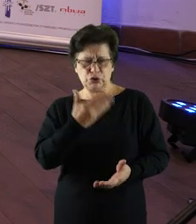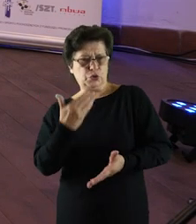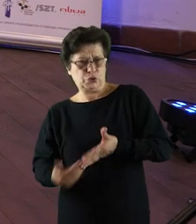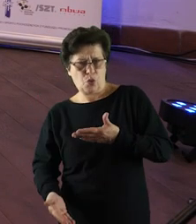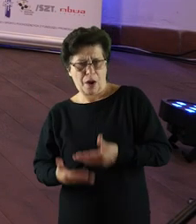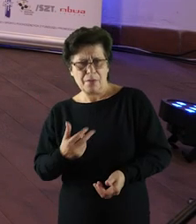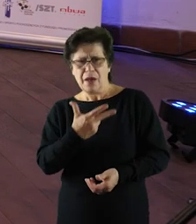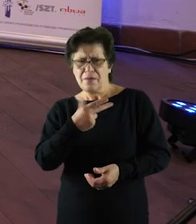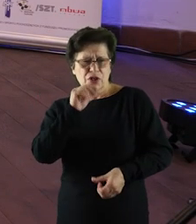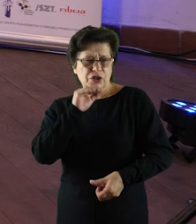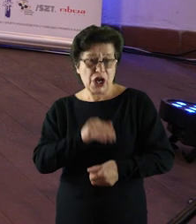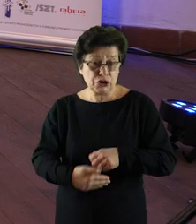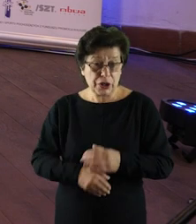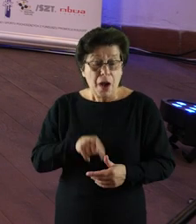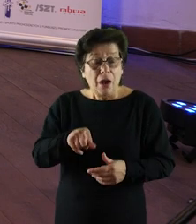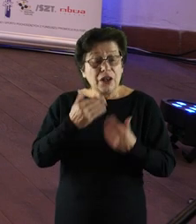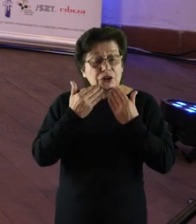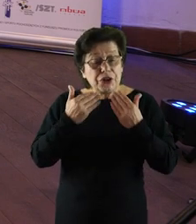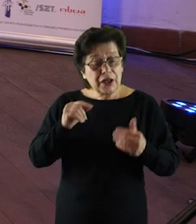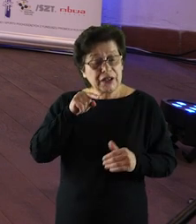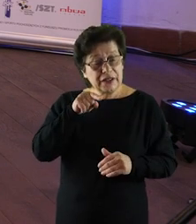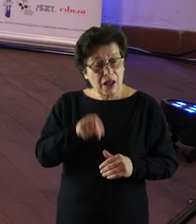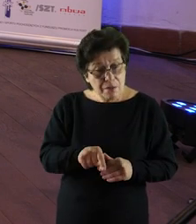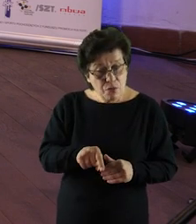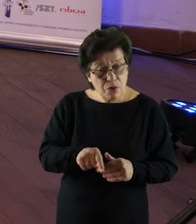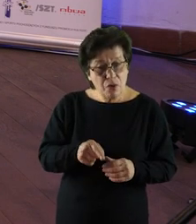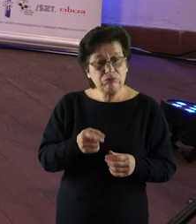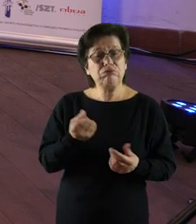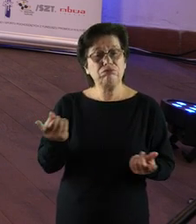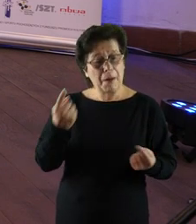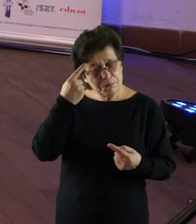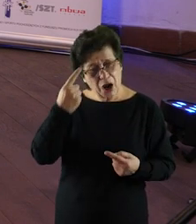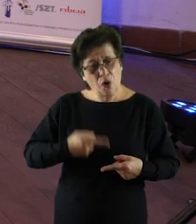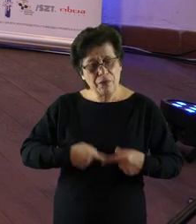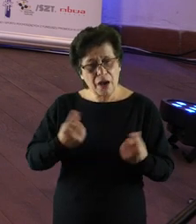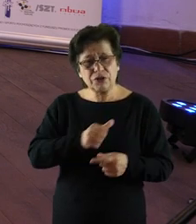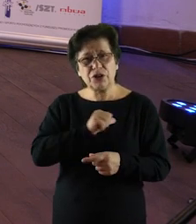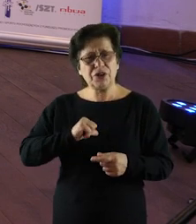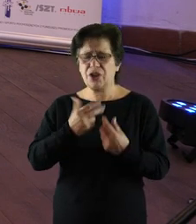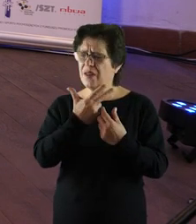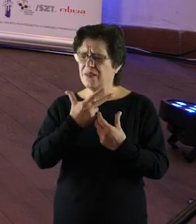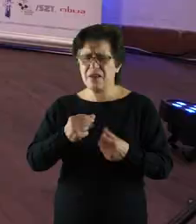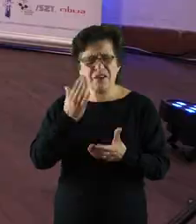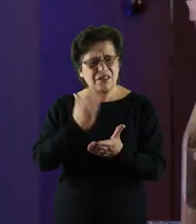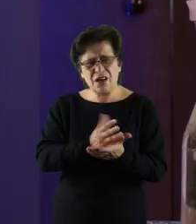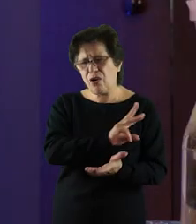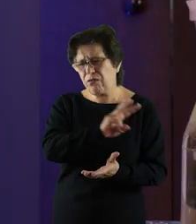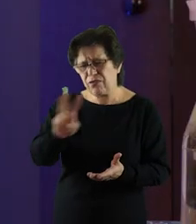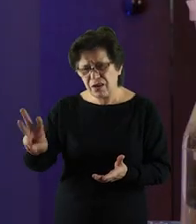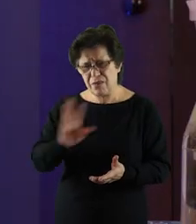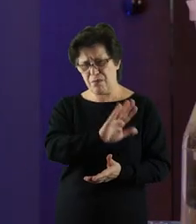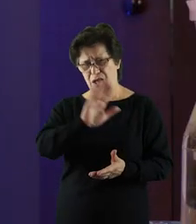bardziej nieszczęśliwy. Bo dzięki temu przekonacie się, że nie tylko wy macie problem i nie tylko wy jesteście